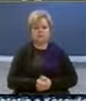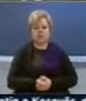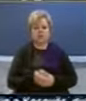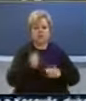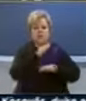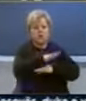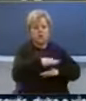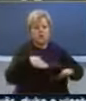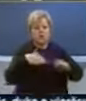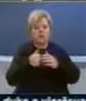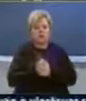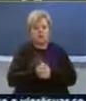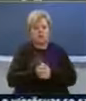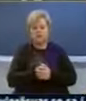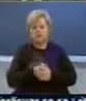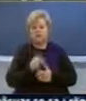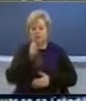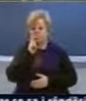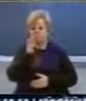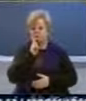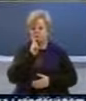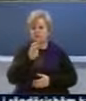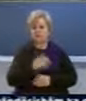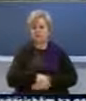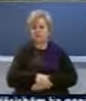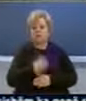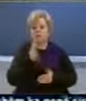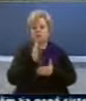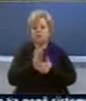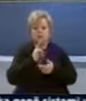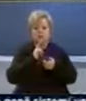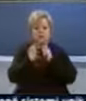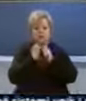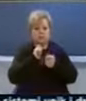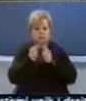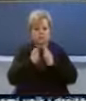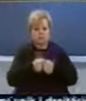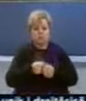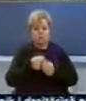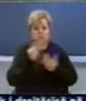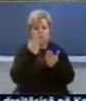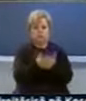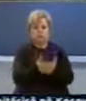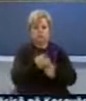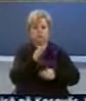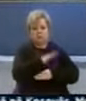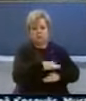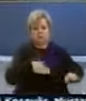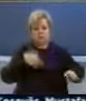kuvend, ajo është përgjigjur se të gjitha marveshjet janë të dërzuara në kuvendin e Kosovës.